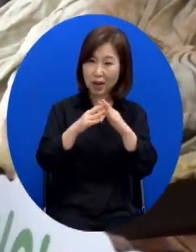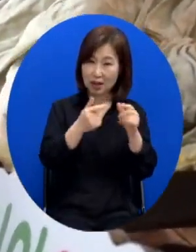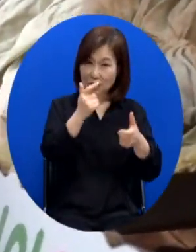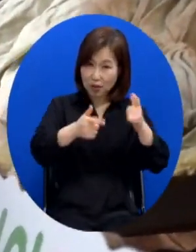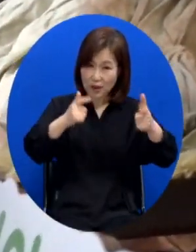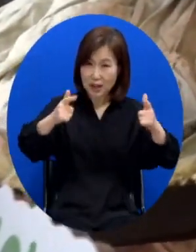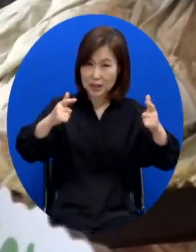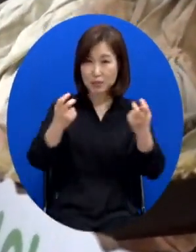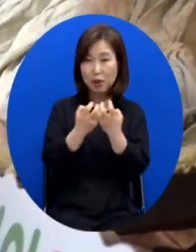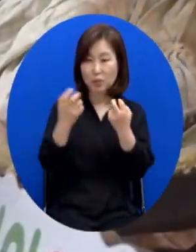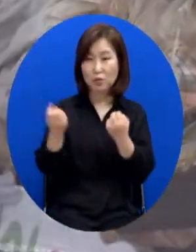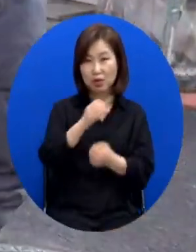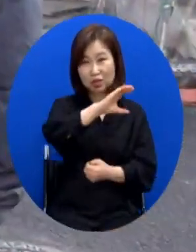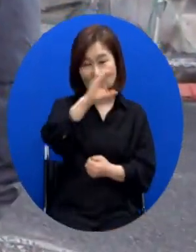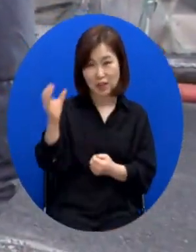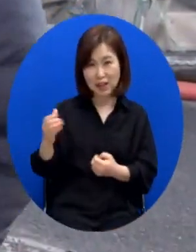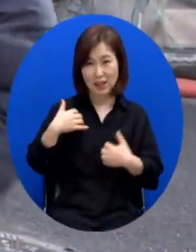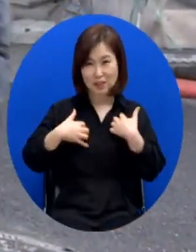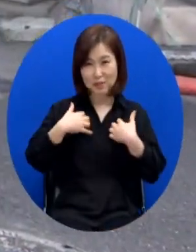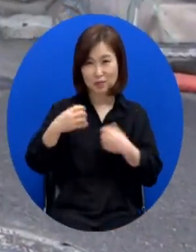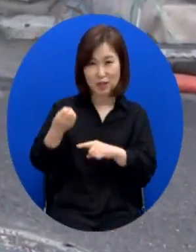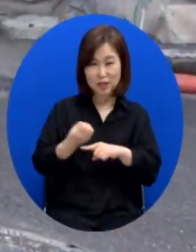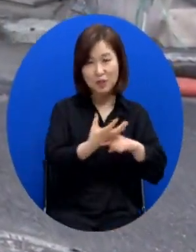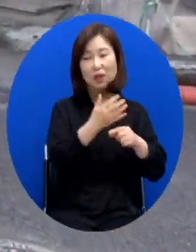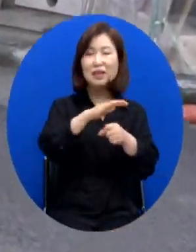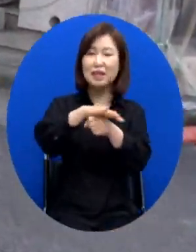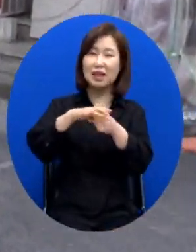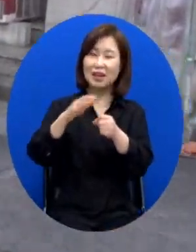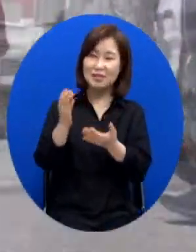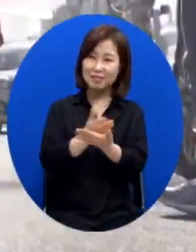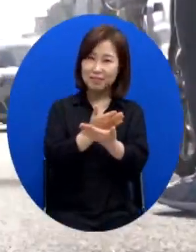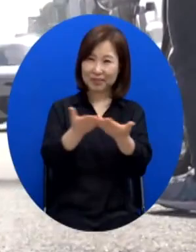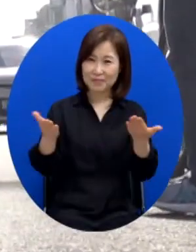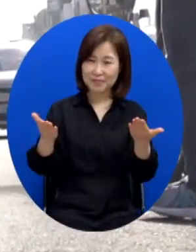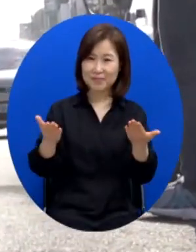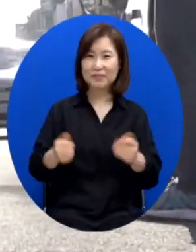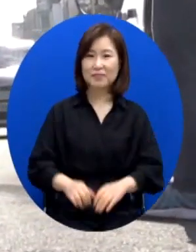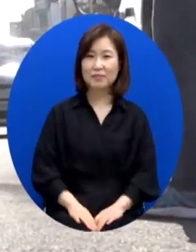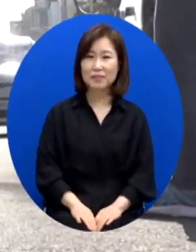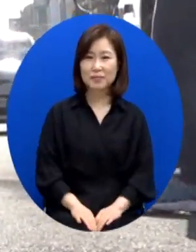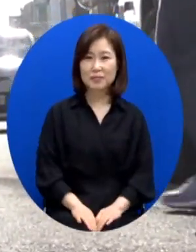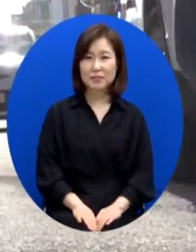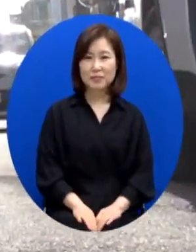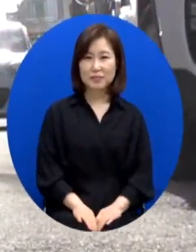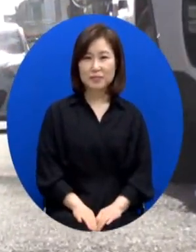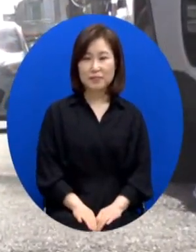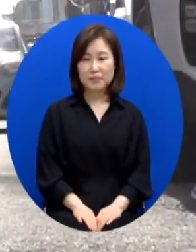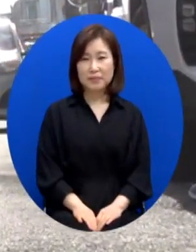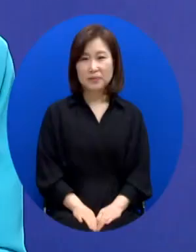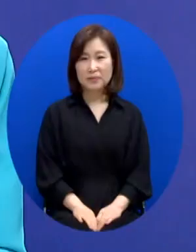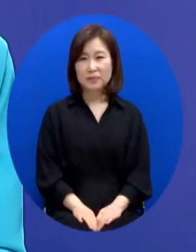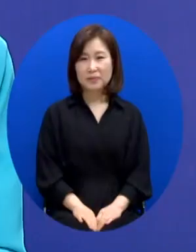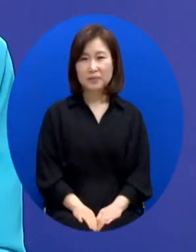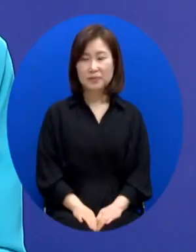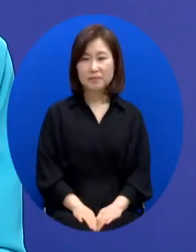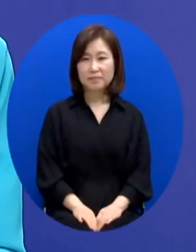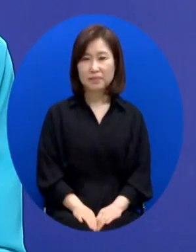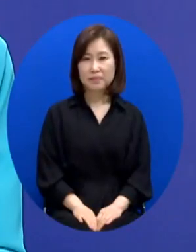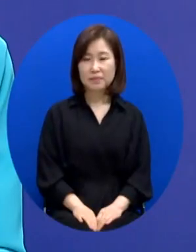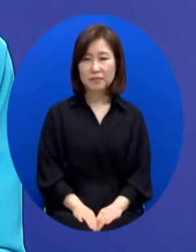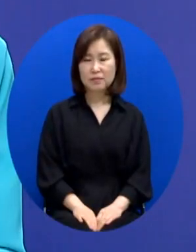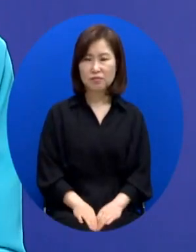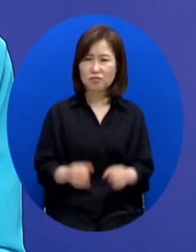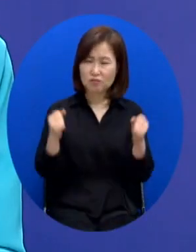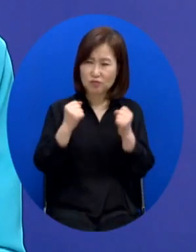방법으로 성탄의 기쁨을 전하며 사랑을 나눴습니다. CTS 뉴스 최태진입니다.